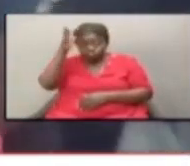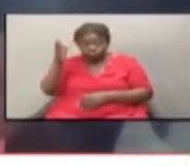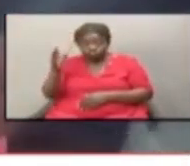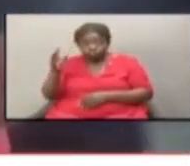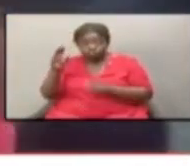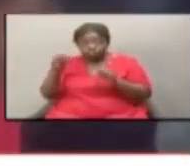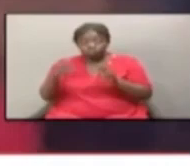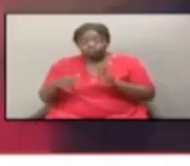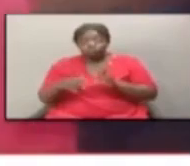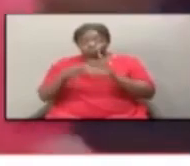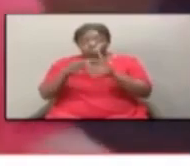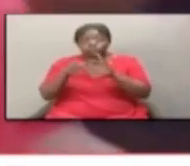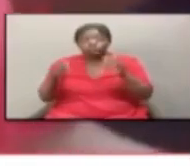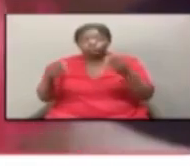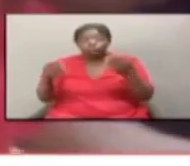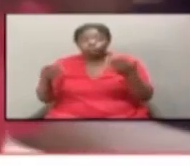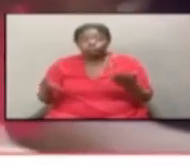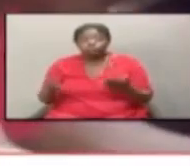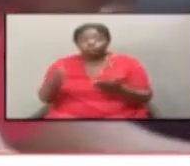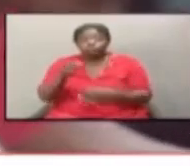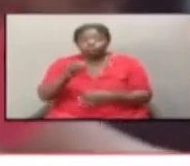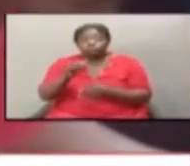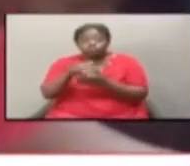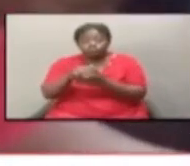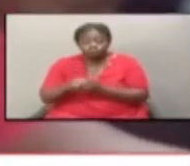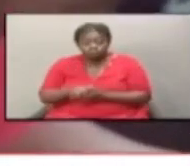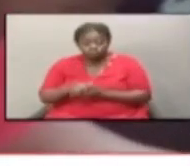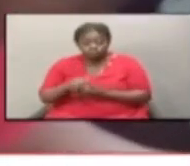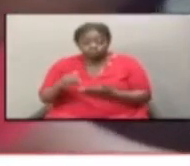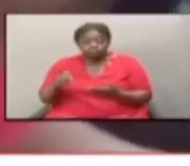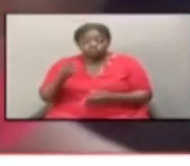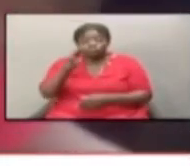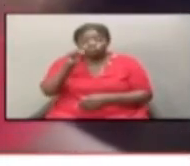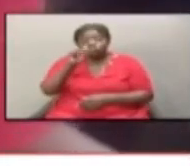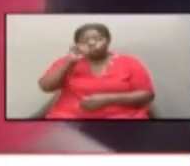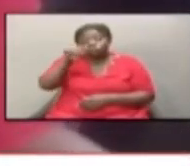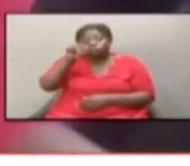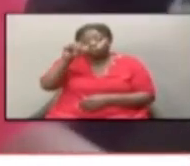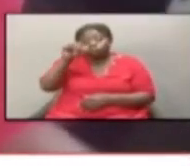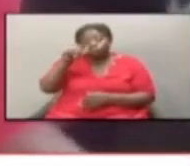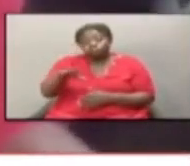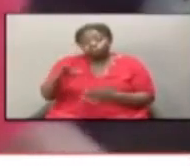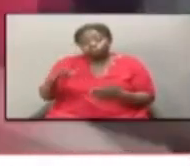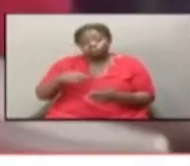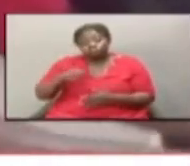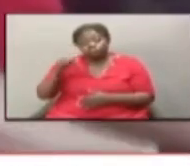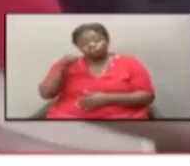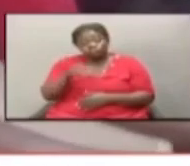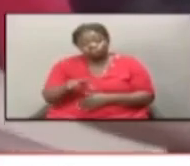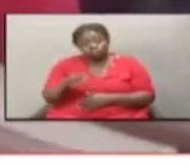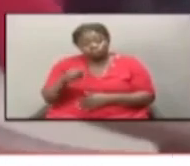talina kakwate ne Ssekabembe bba wa Namwanje nti n'engoye ze ng'agamba ze yazigula.